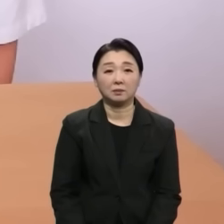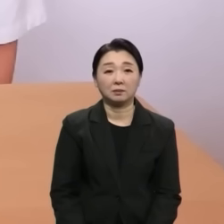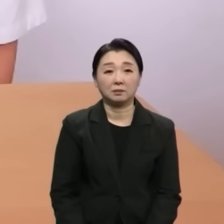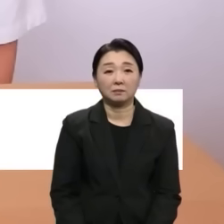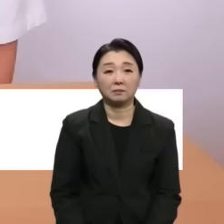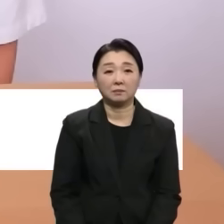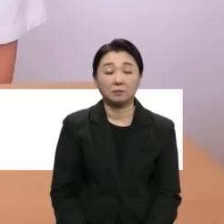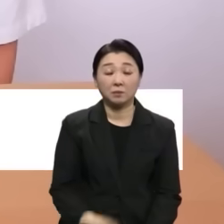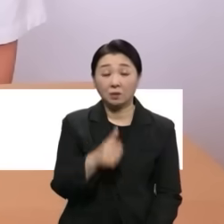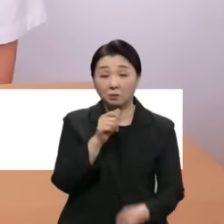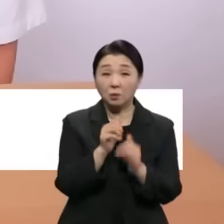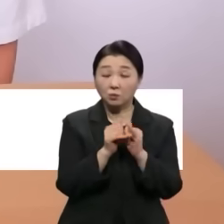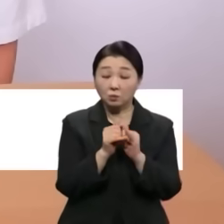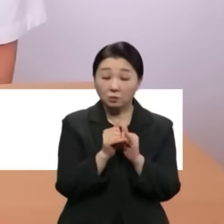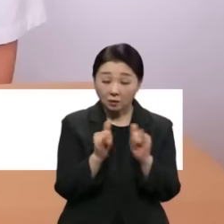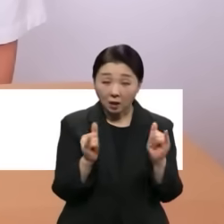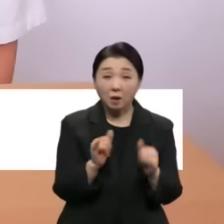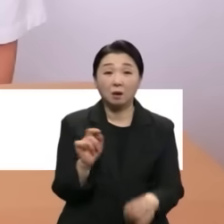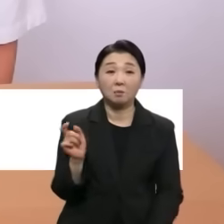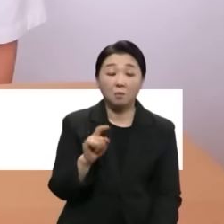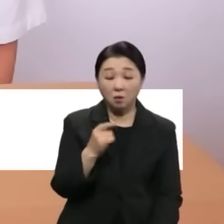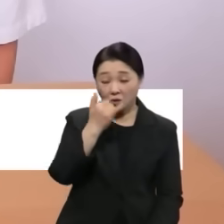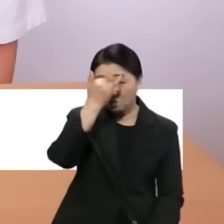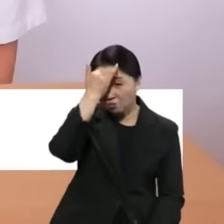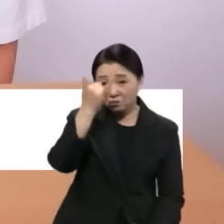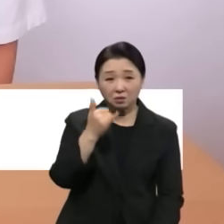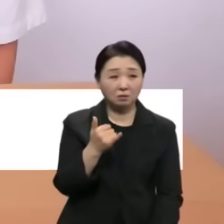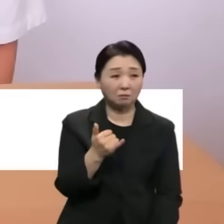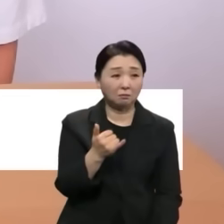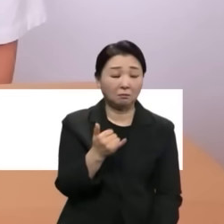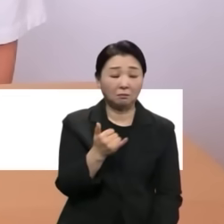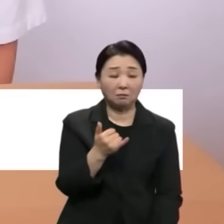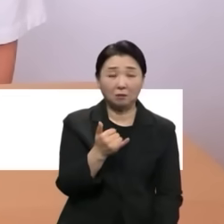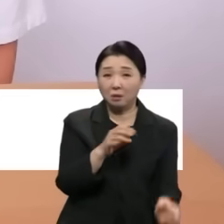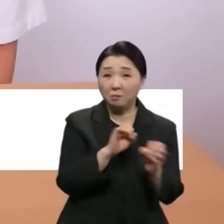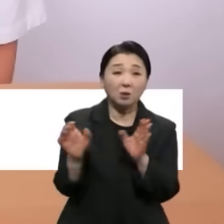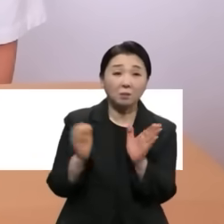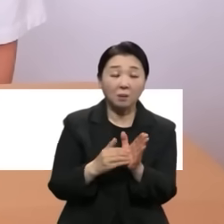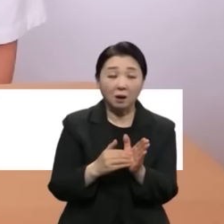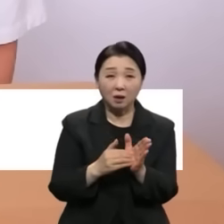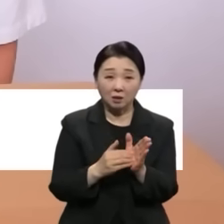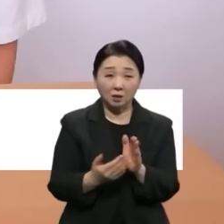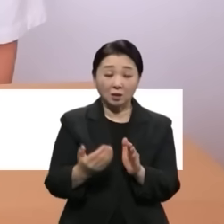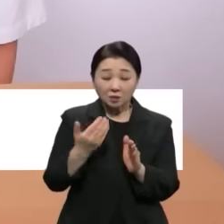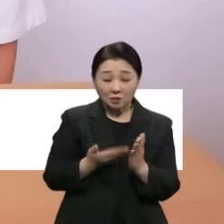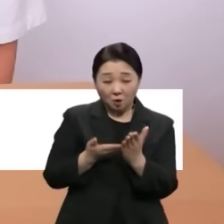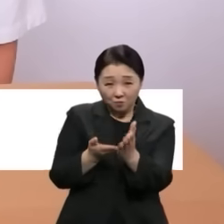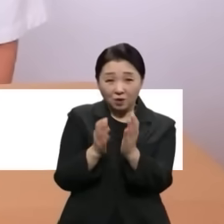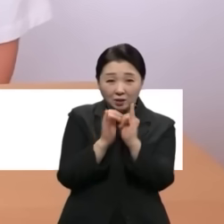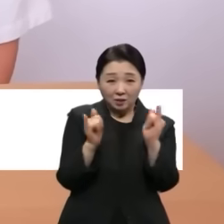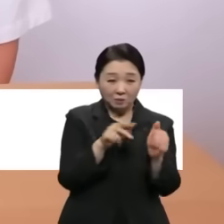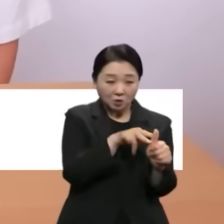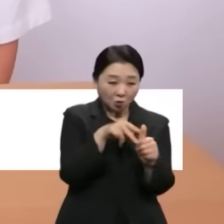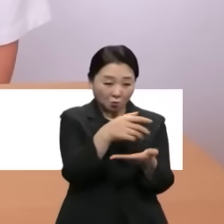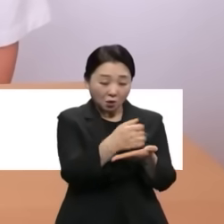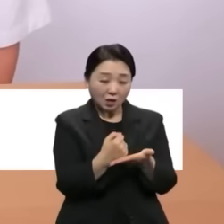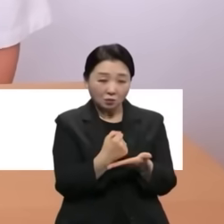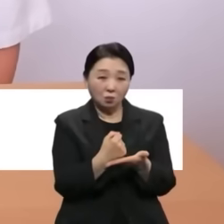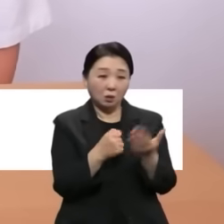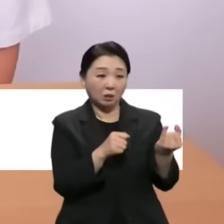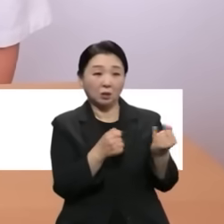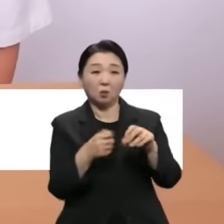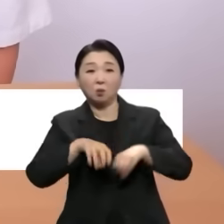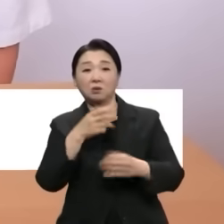어떻게 변호사가 최소한의 윤리 의무를 저버리고 전 의뢰인이 가지고 있던 정보를 가지고 이렇게 협박을